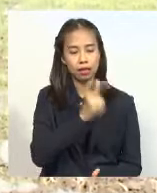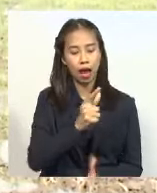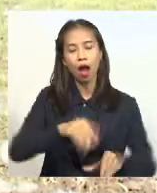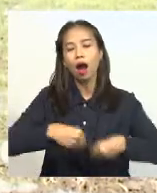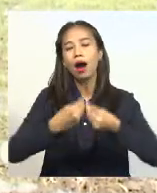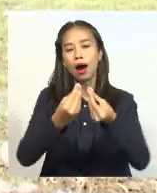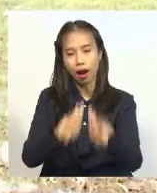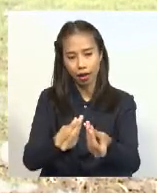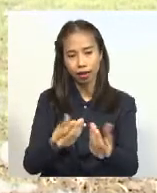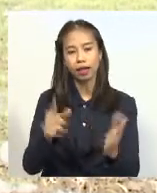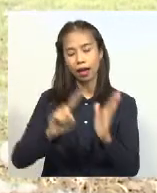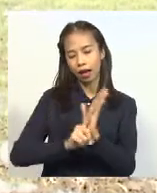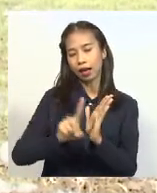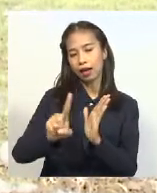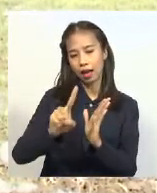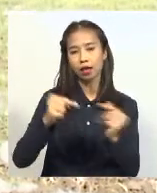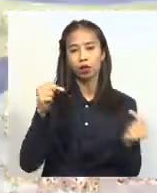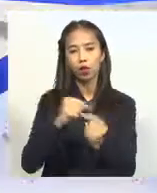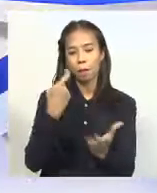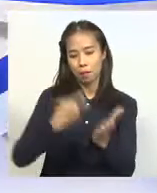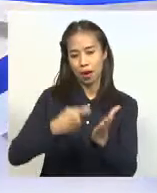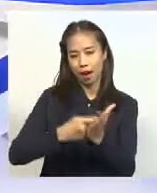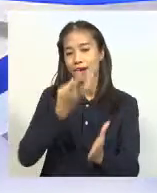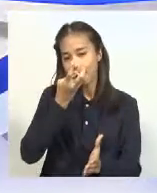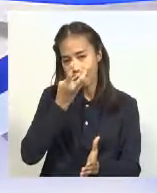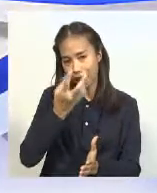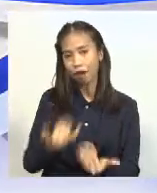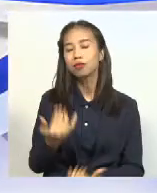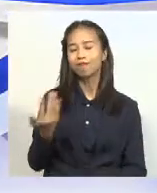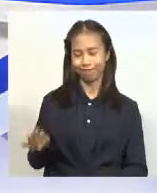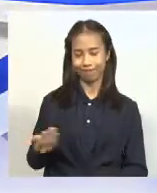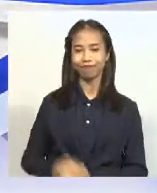งถือเป็นการจ่ายเงินงวดแรกสำหรับการประกันรายได้ข้าวค่ะทั้งสองท่านคะ